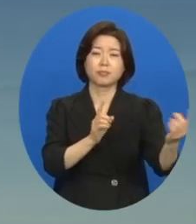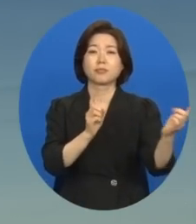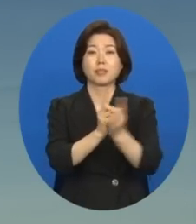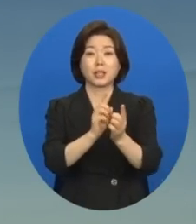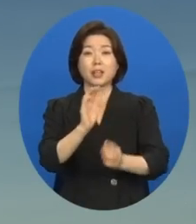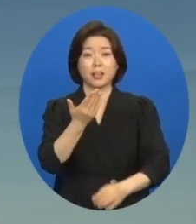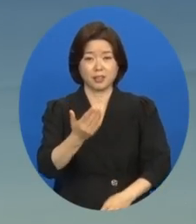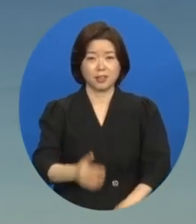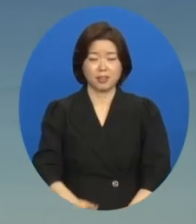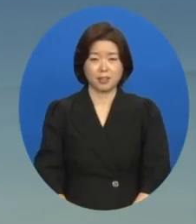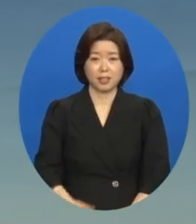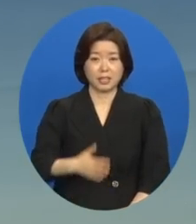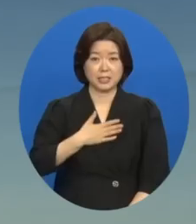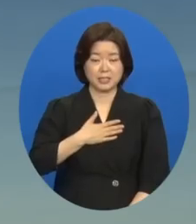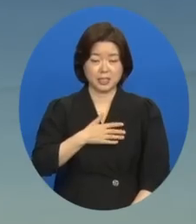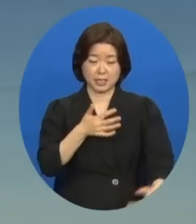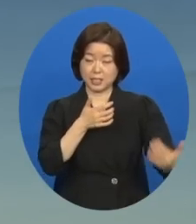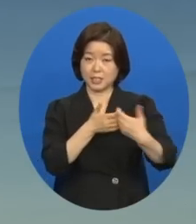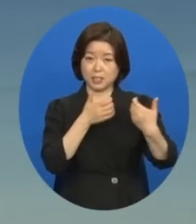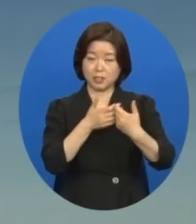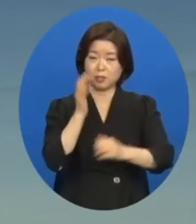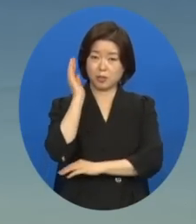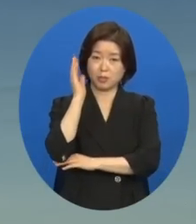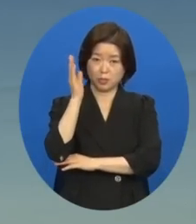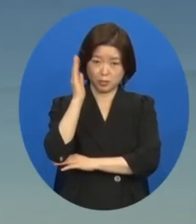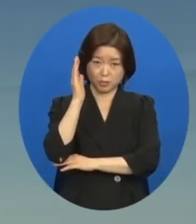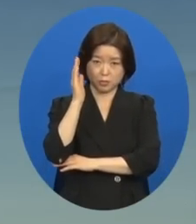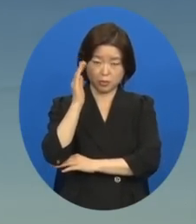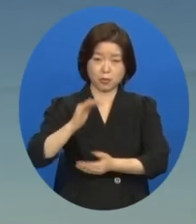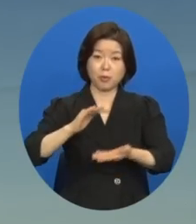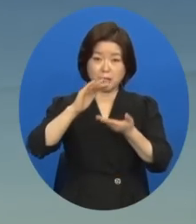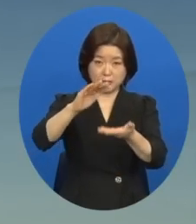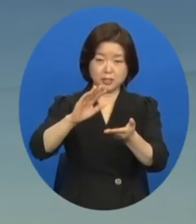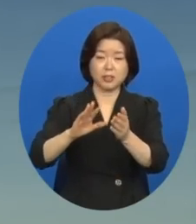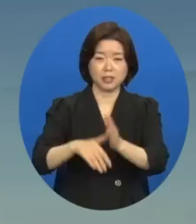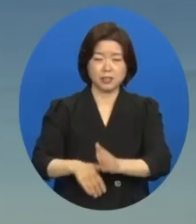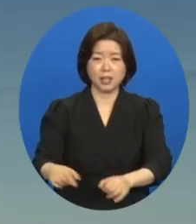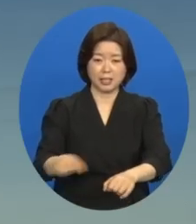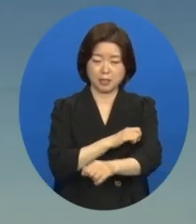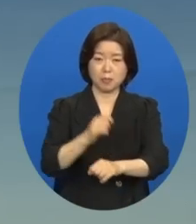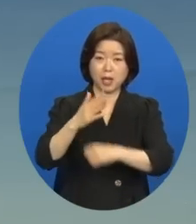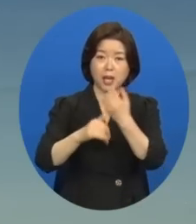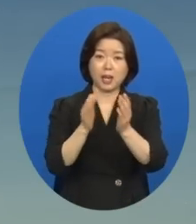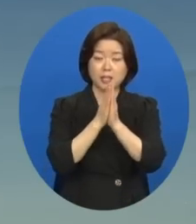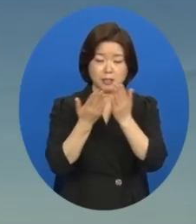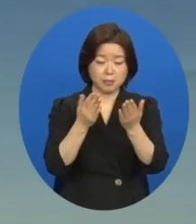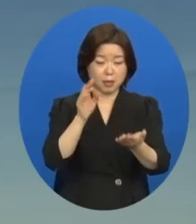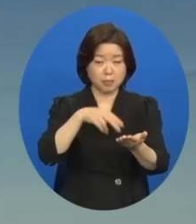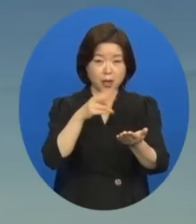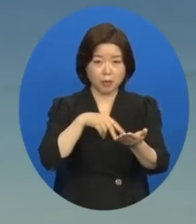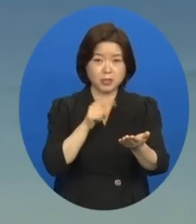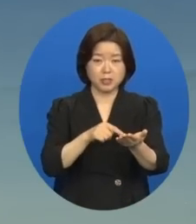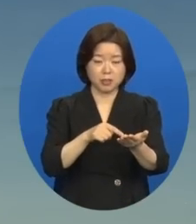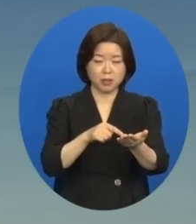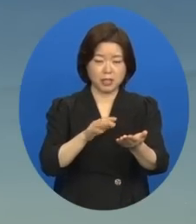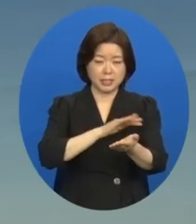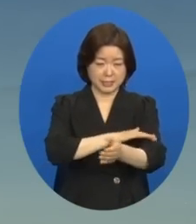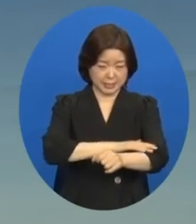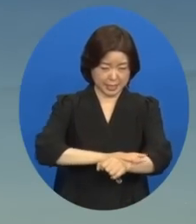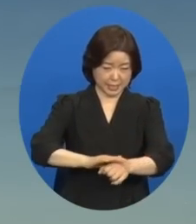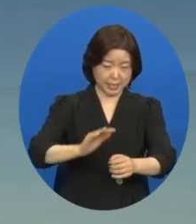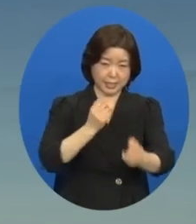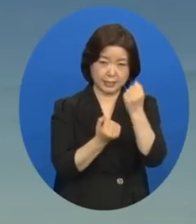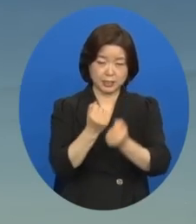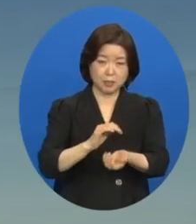돼요. 제가 이런 설교들을 할 때마다 특별히 하나님의 말씀을 있는 그대로 잘 설명해서